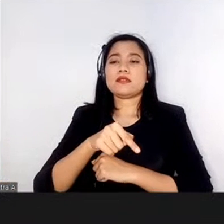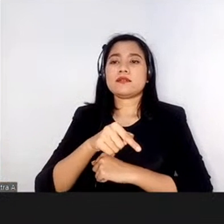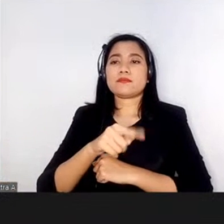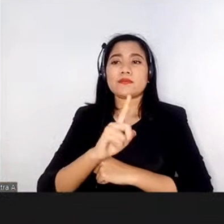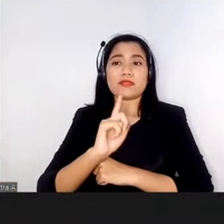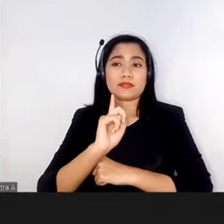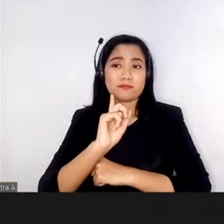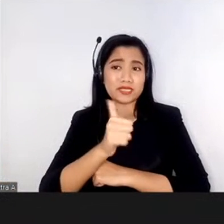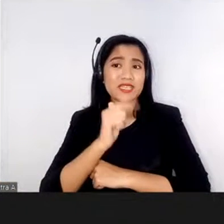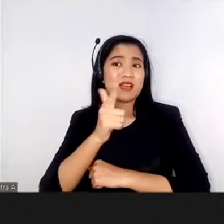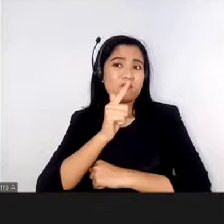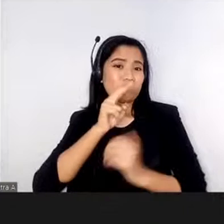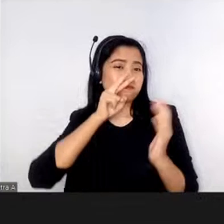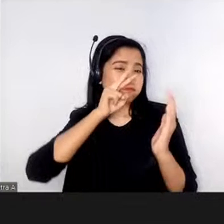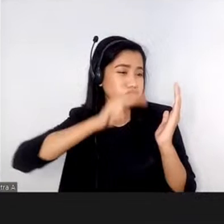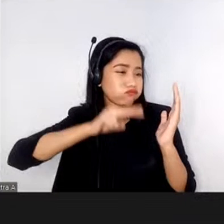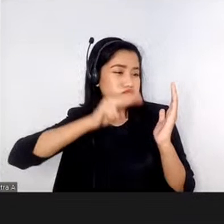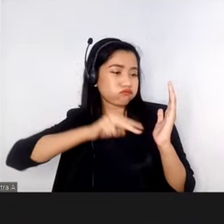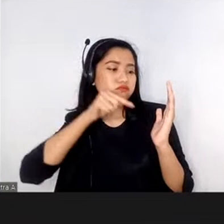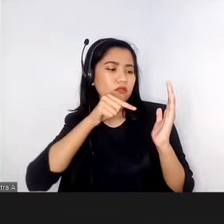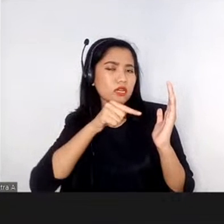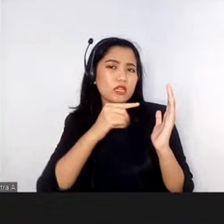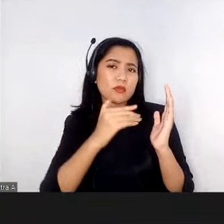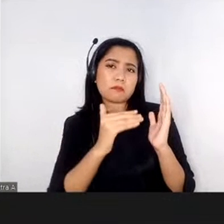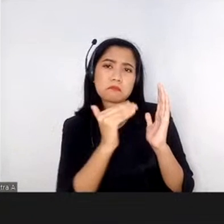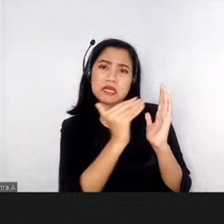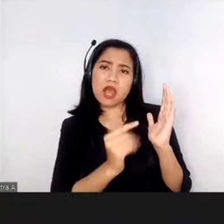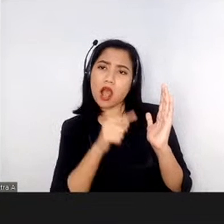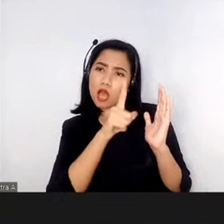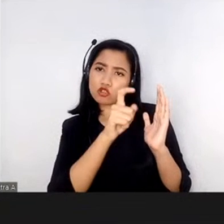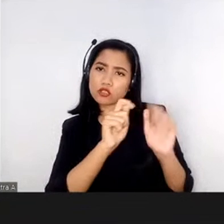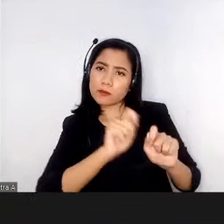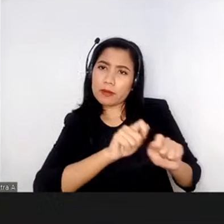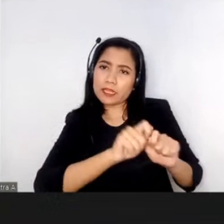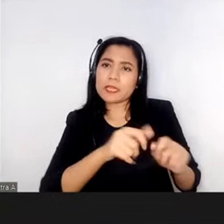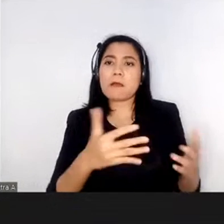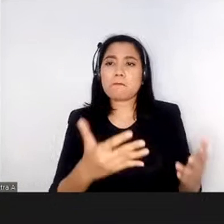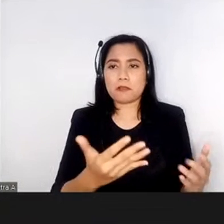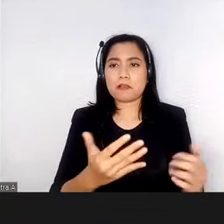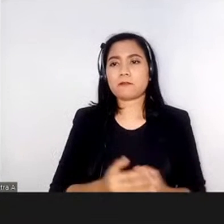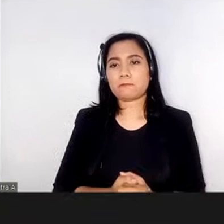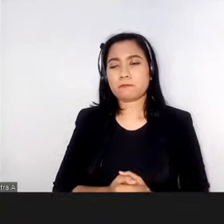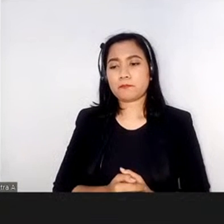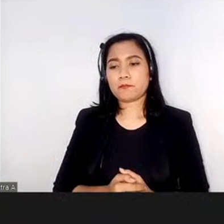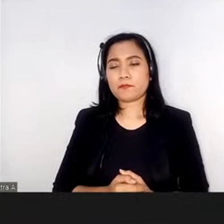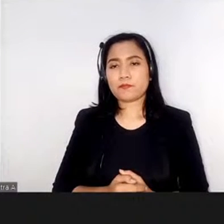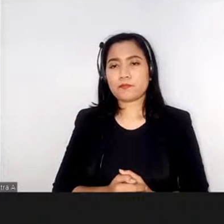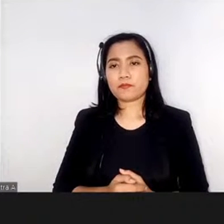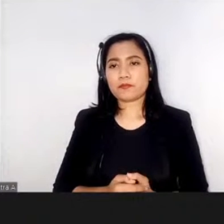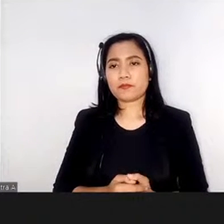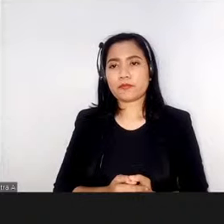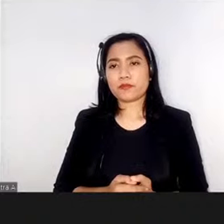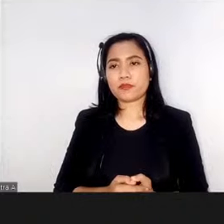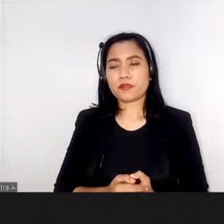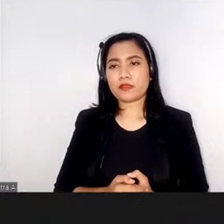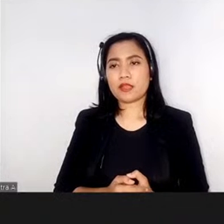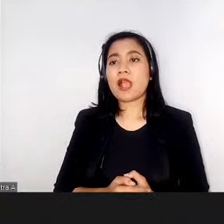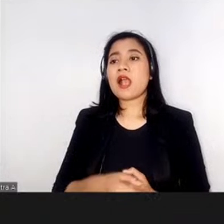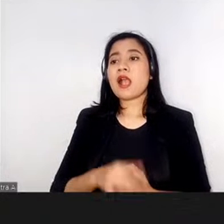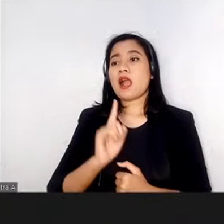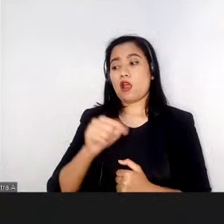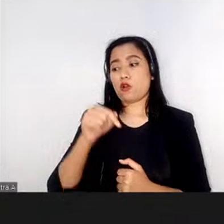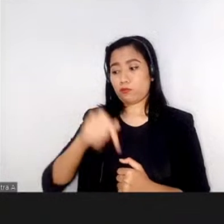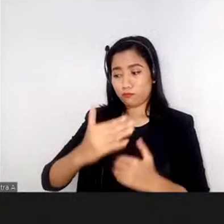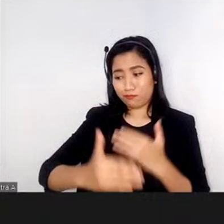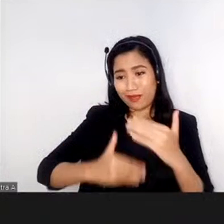mengidentifikasi bidang-bidang ee yang Perlu diperbaiki dan dalam hal pelaksanaan